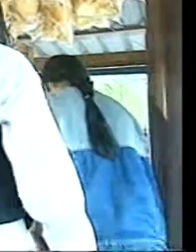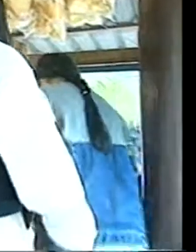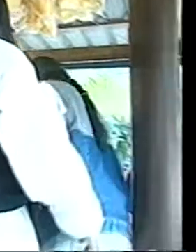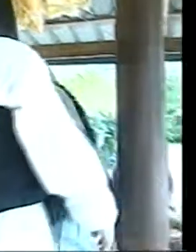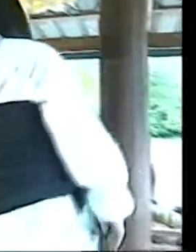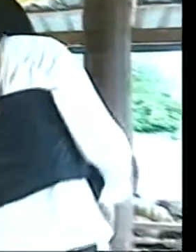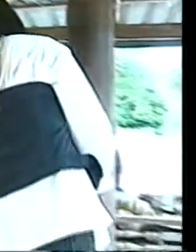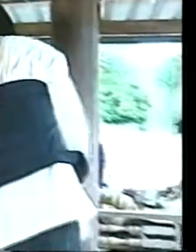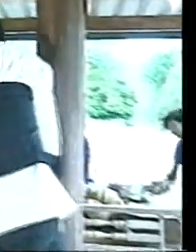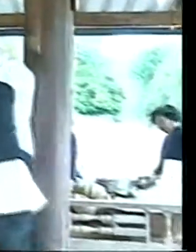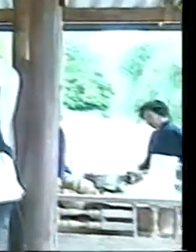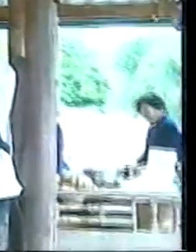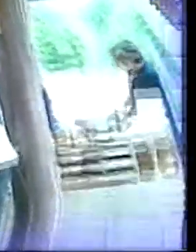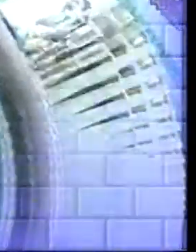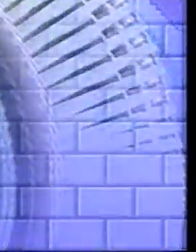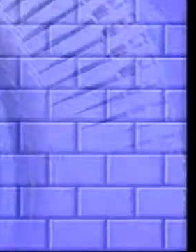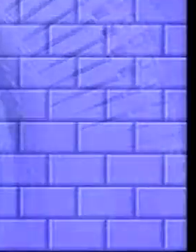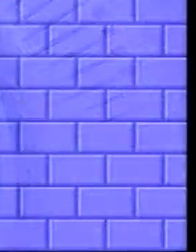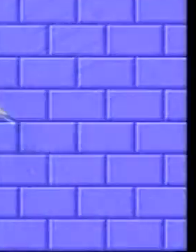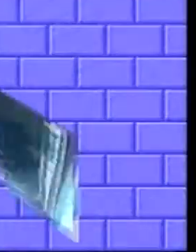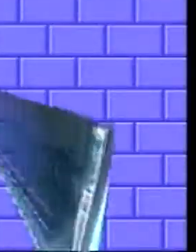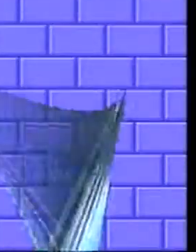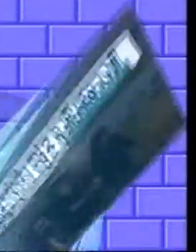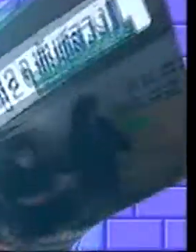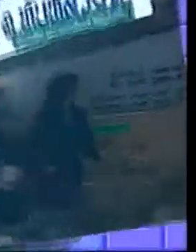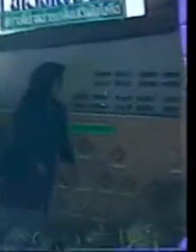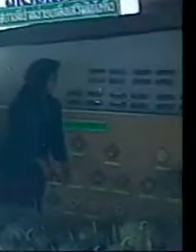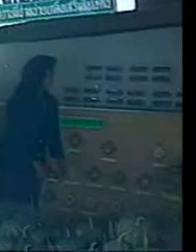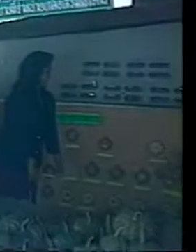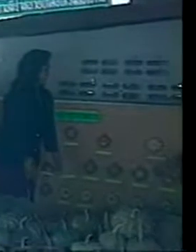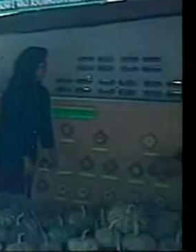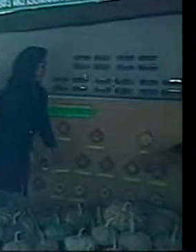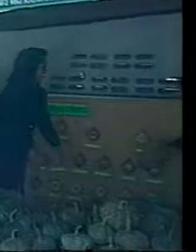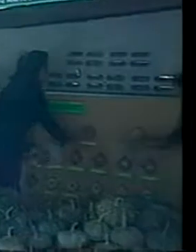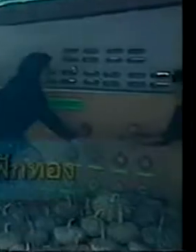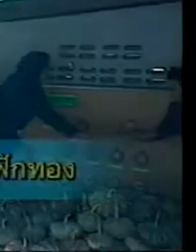เอาล่ะครับเราจะติดตามคุณวันเพ็ญไปชมการสาธิตกันแล้ว